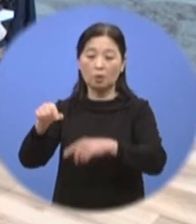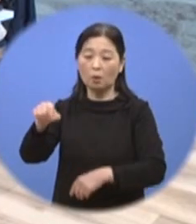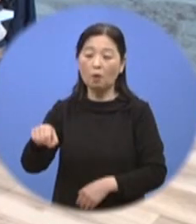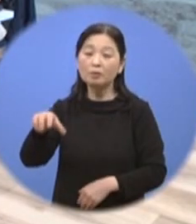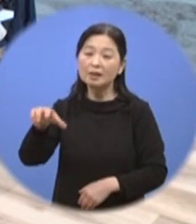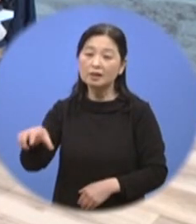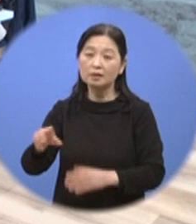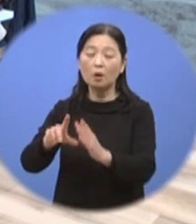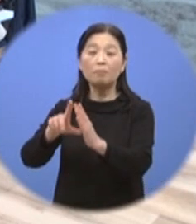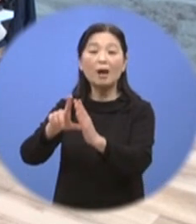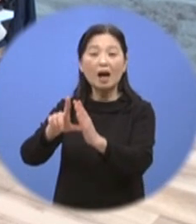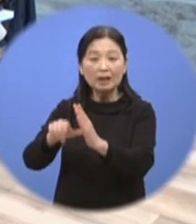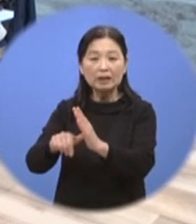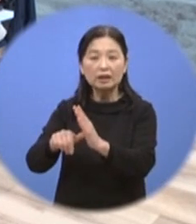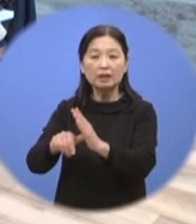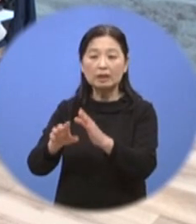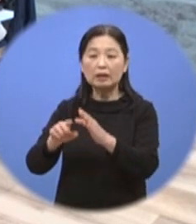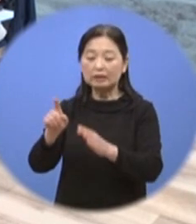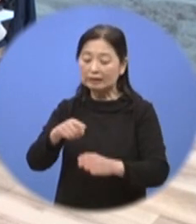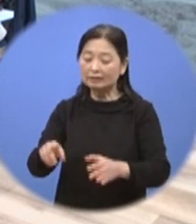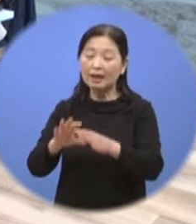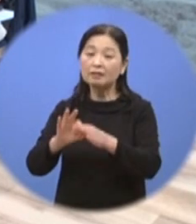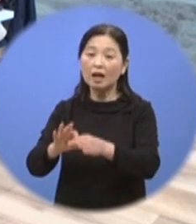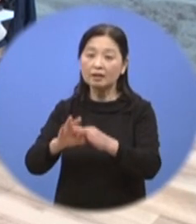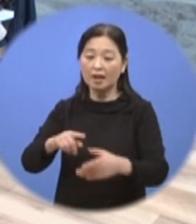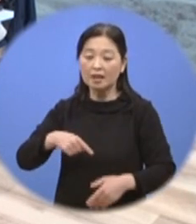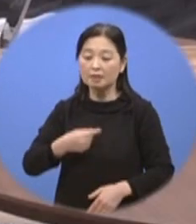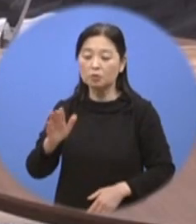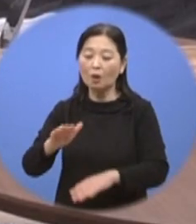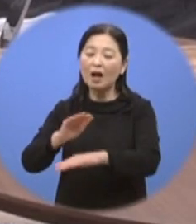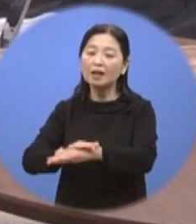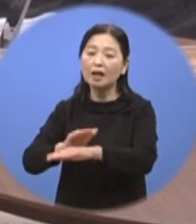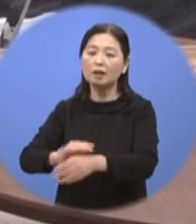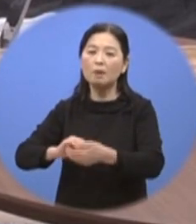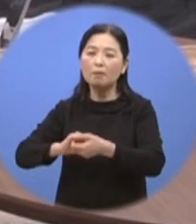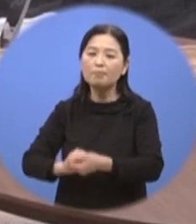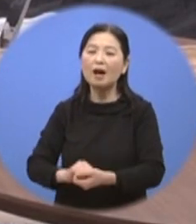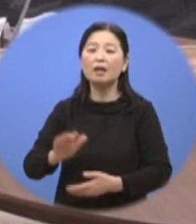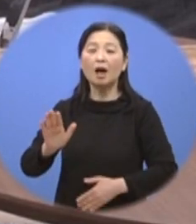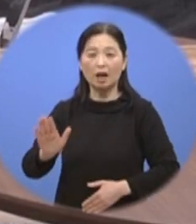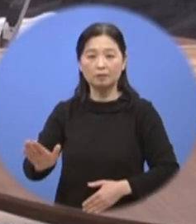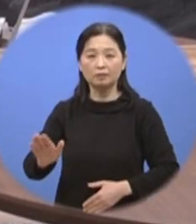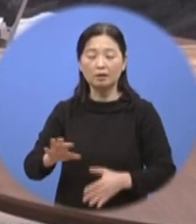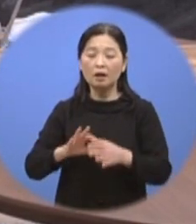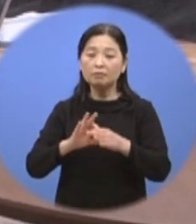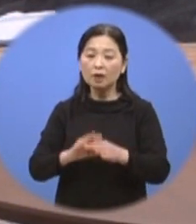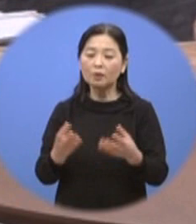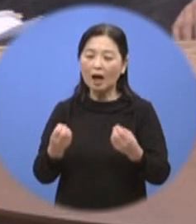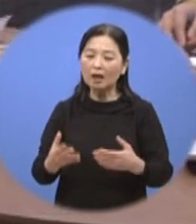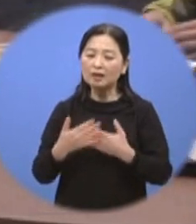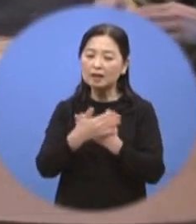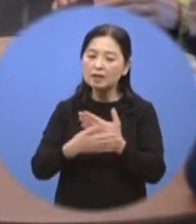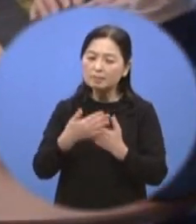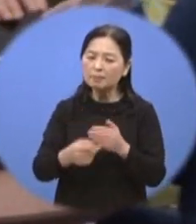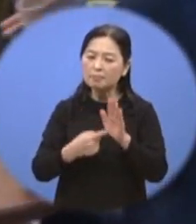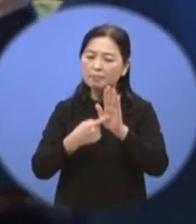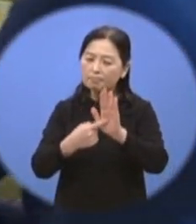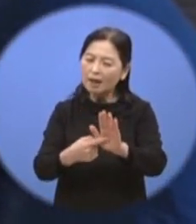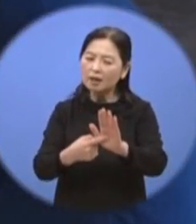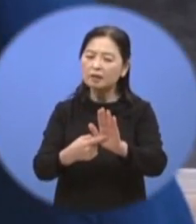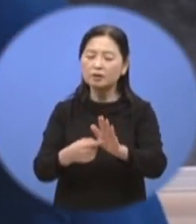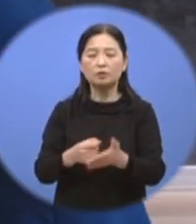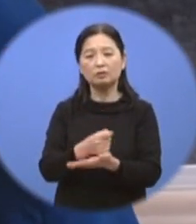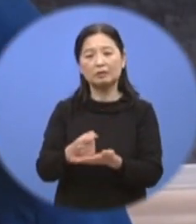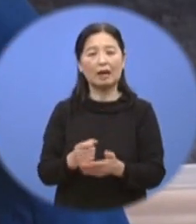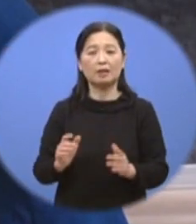係も自分自身の在り方もある意味固着化してしまっているので新しい側面を見せる機会っていうのが実はなくなってしまっている。